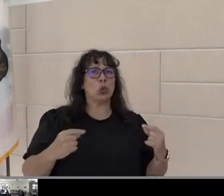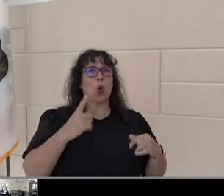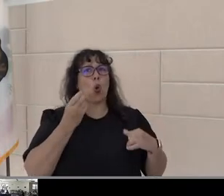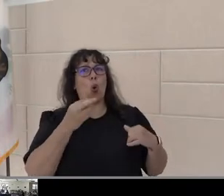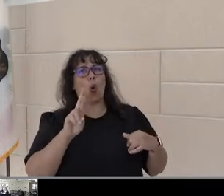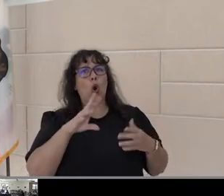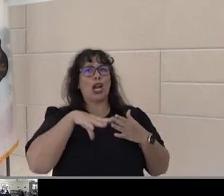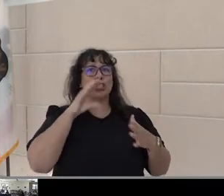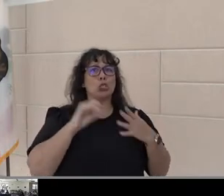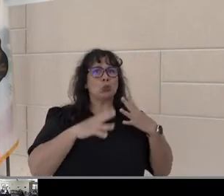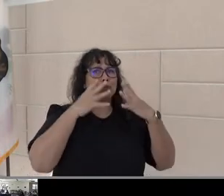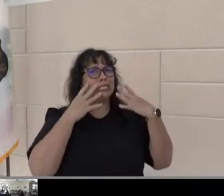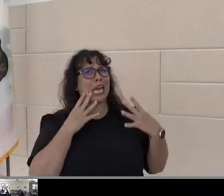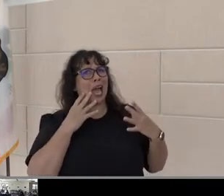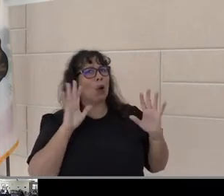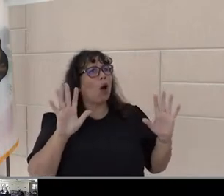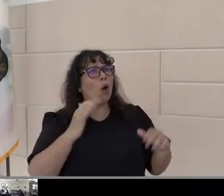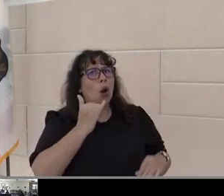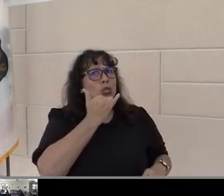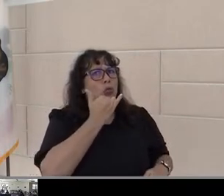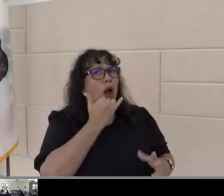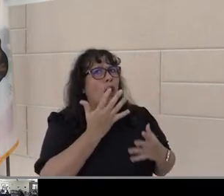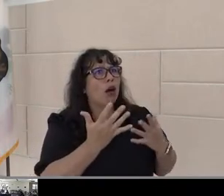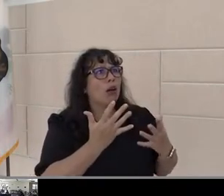តាមដែលបរិវេណសាលារៀន